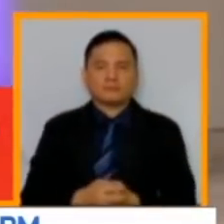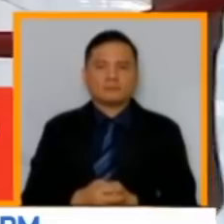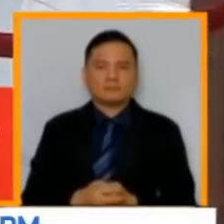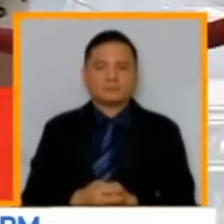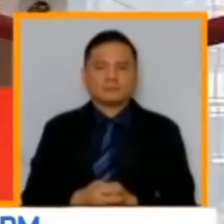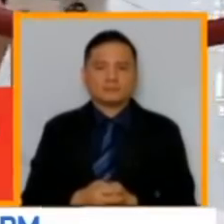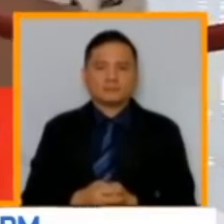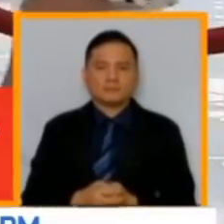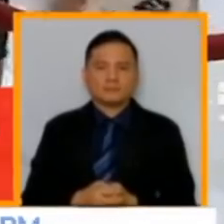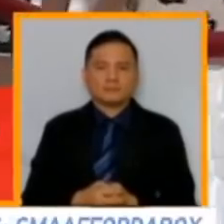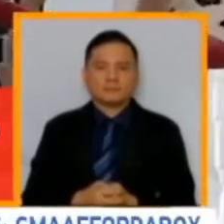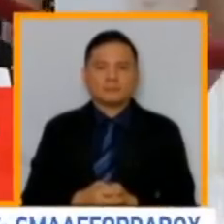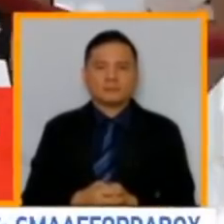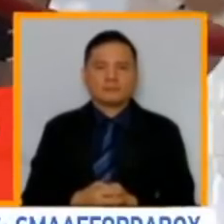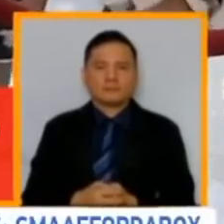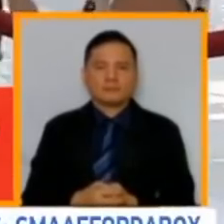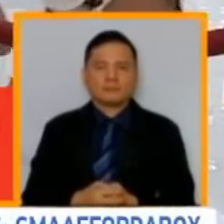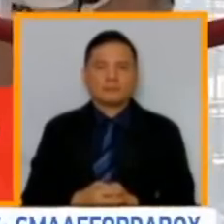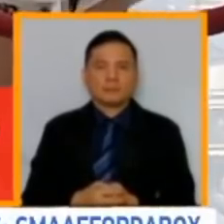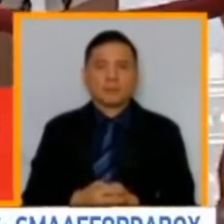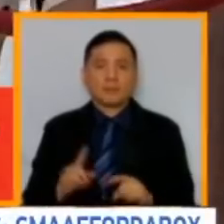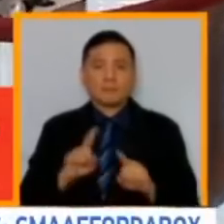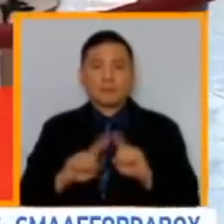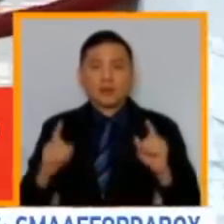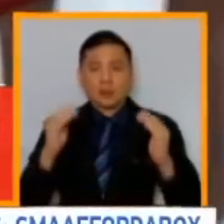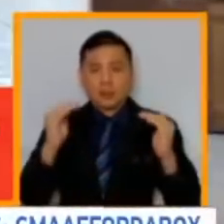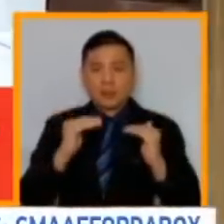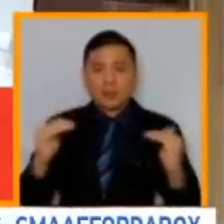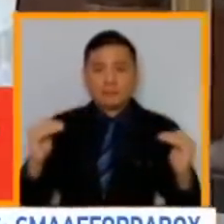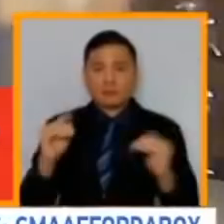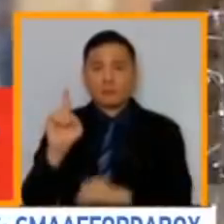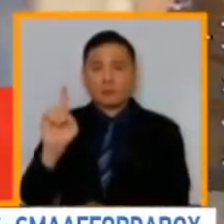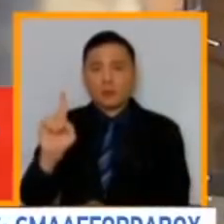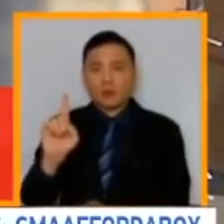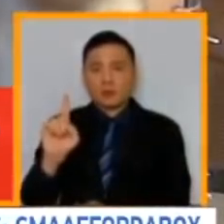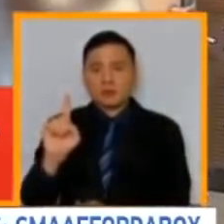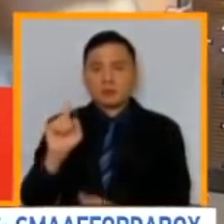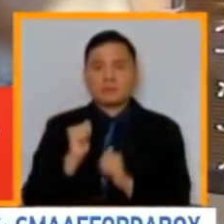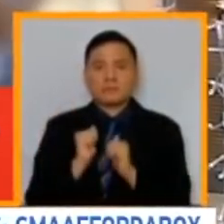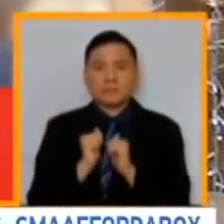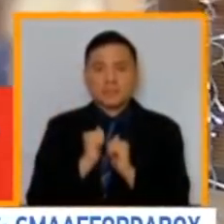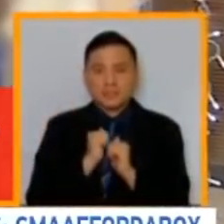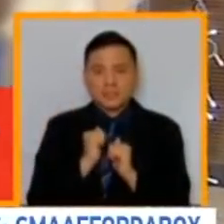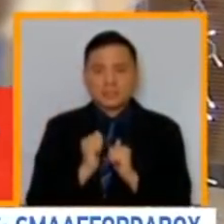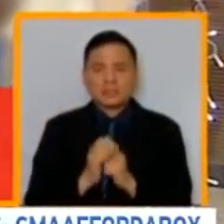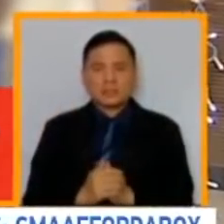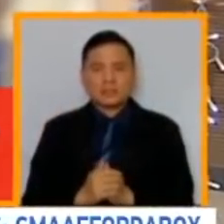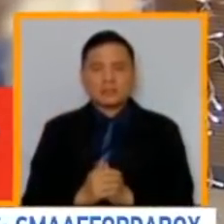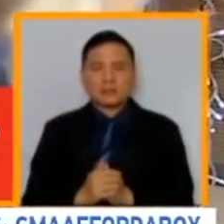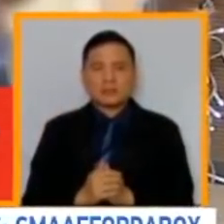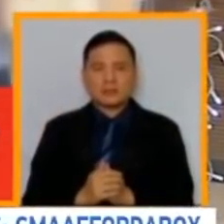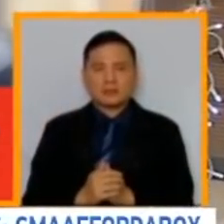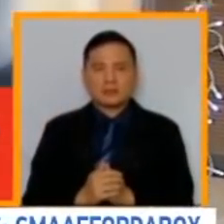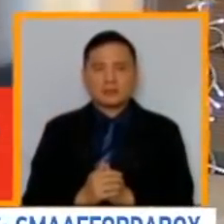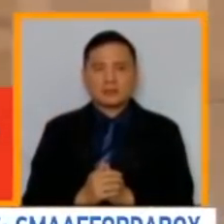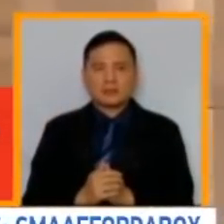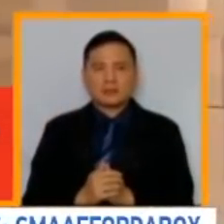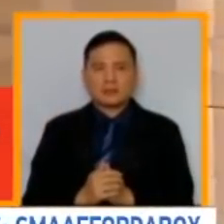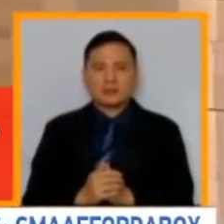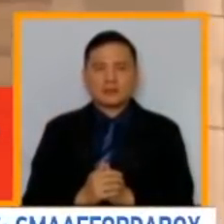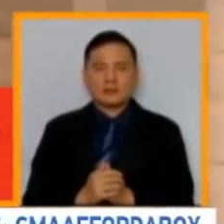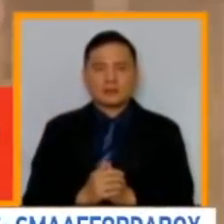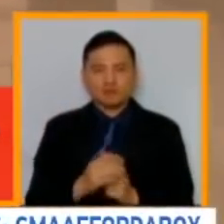ang kinaiba ngayong alert level 1 ay first mas magbubukas ang ekonomiya, mas less